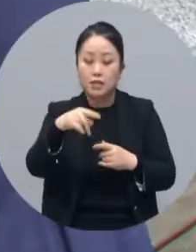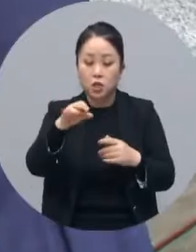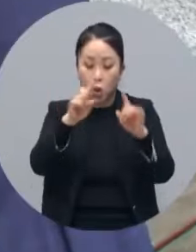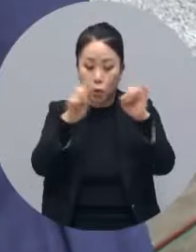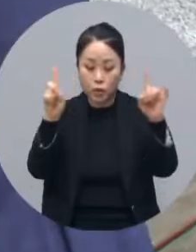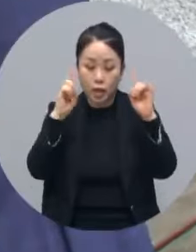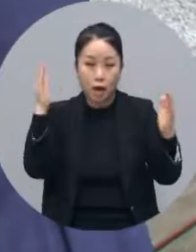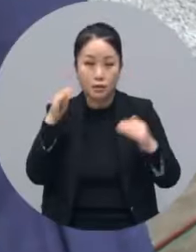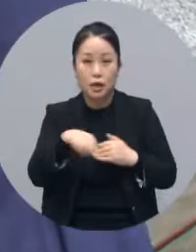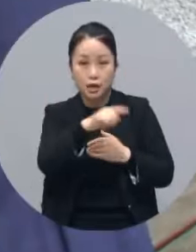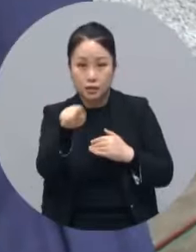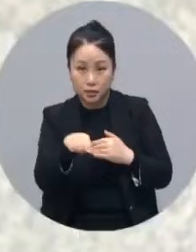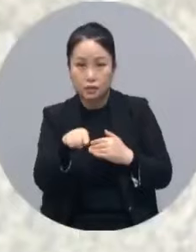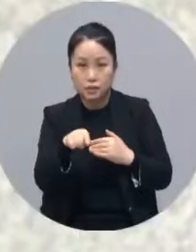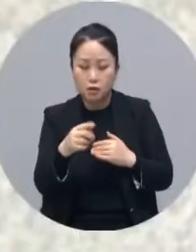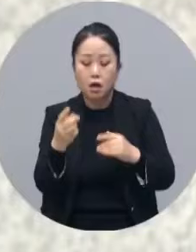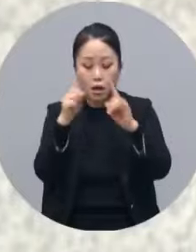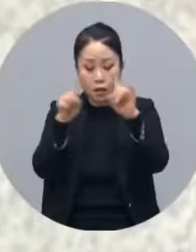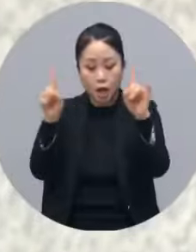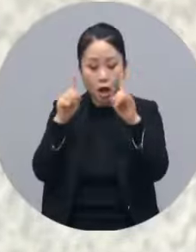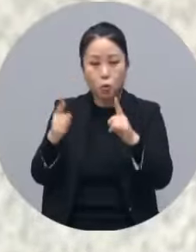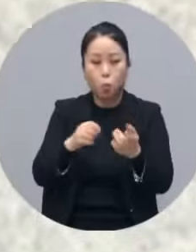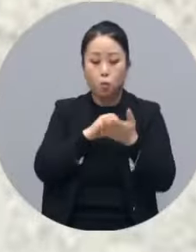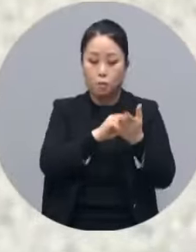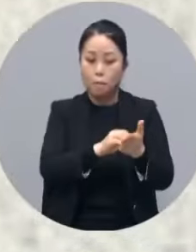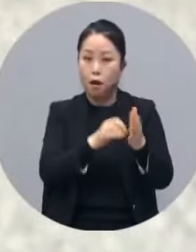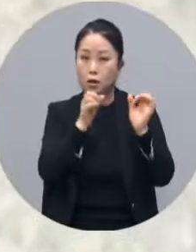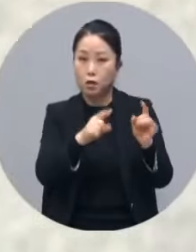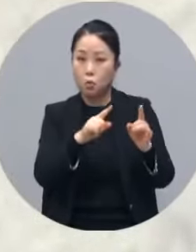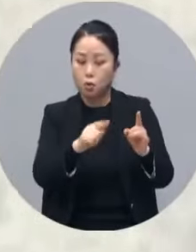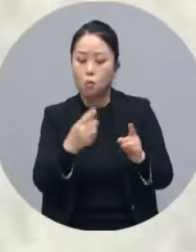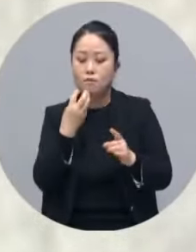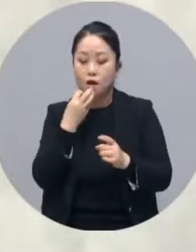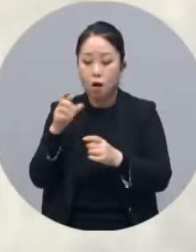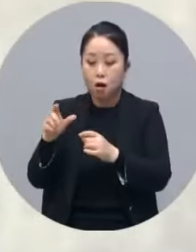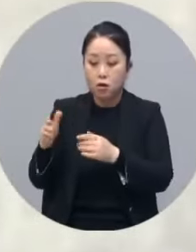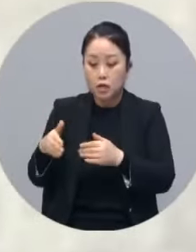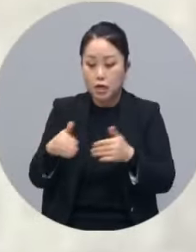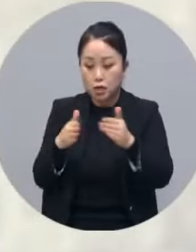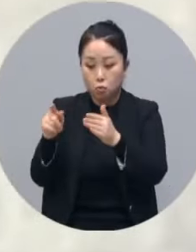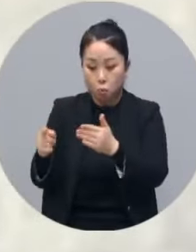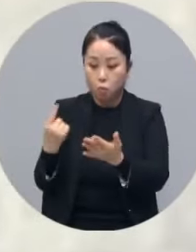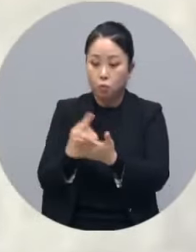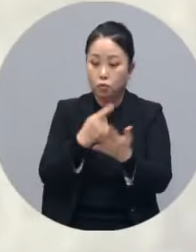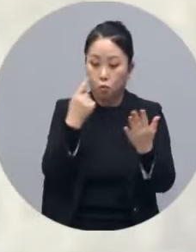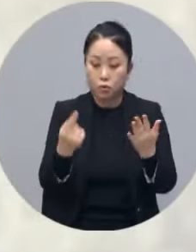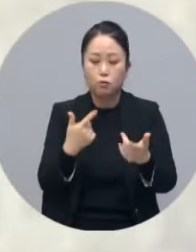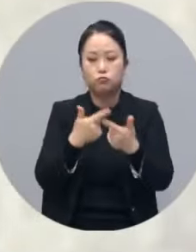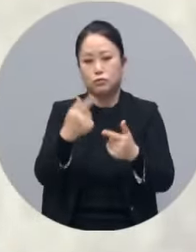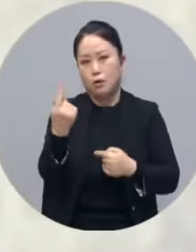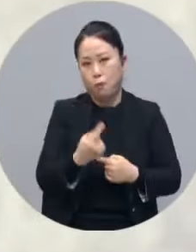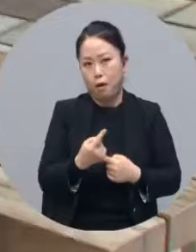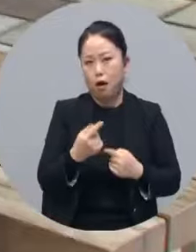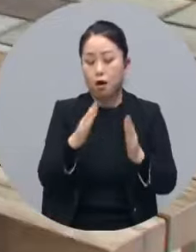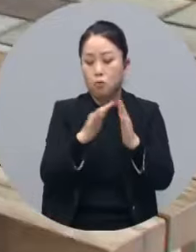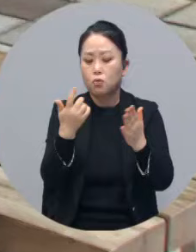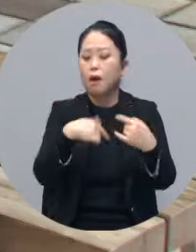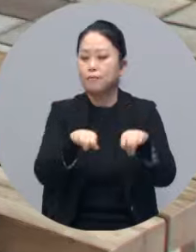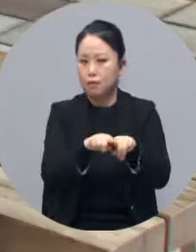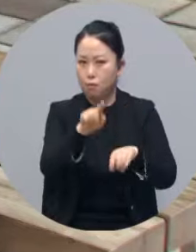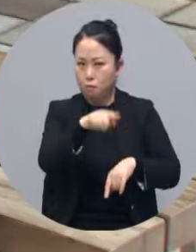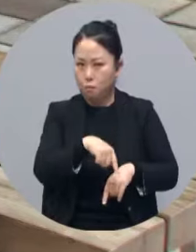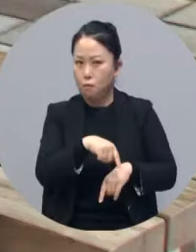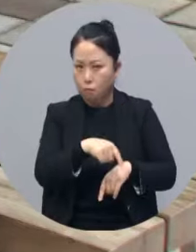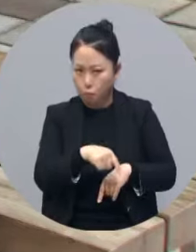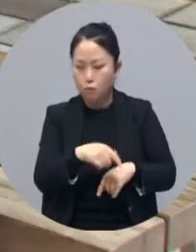대학 입학을 계기로 고향인 경기도를 떠나 부산에 온 청년입니다. 가족들까지 함께 부산에 정착할 정도로